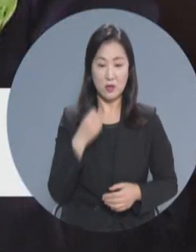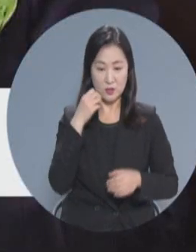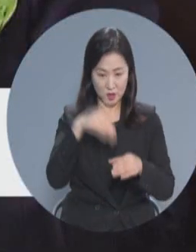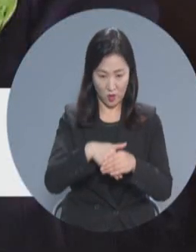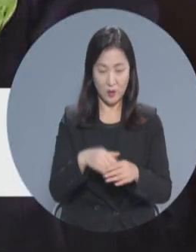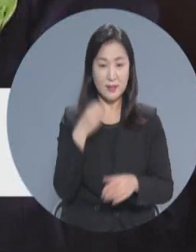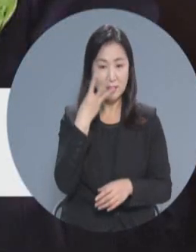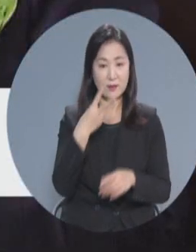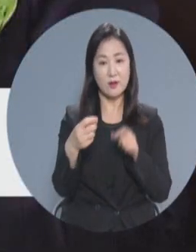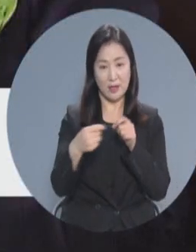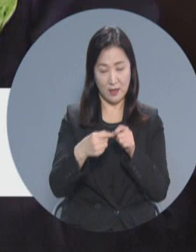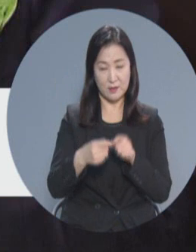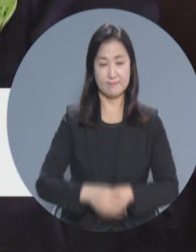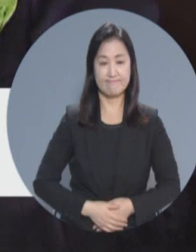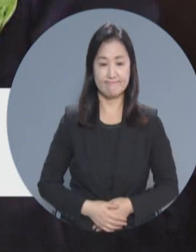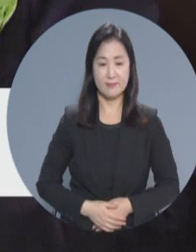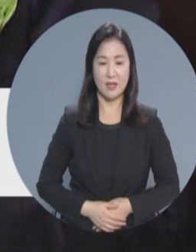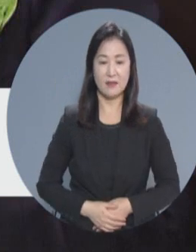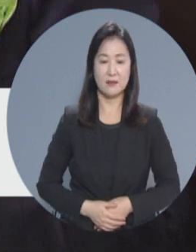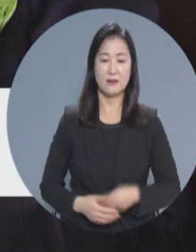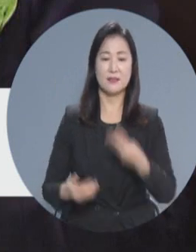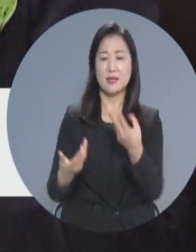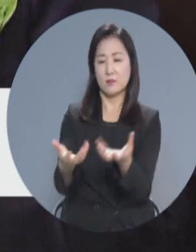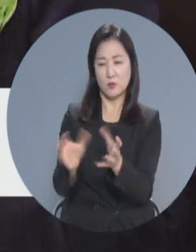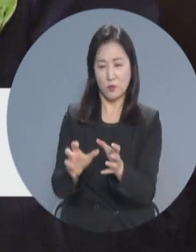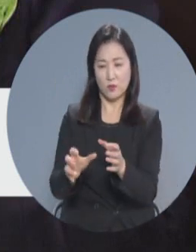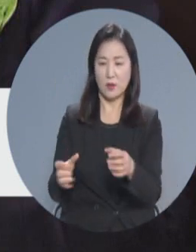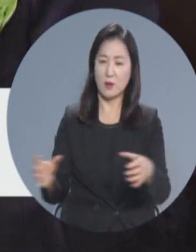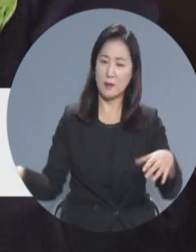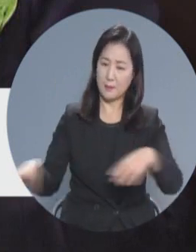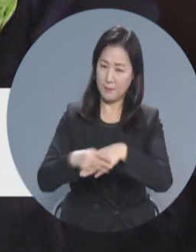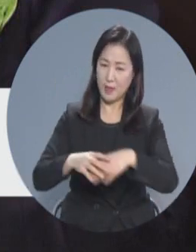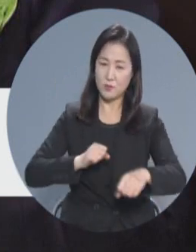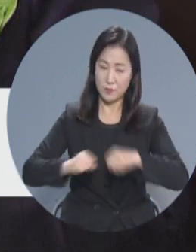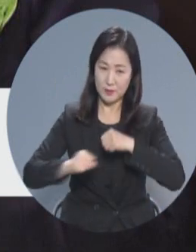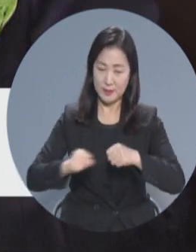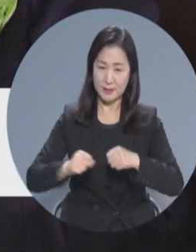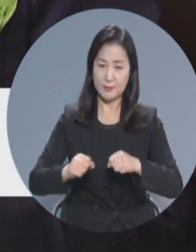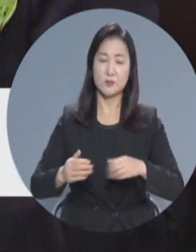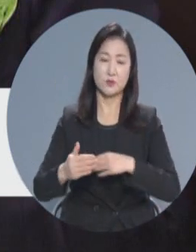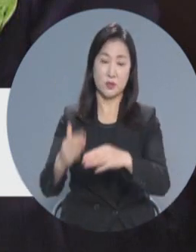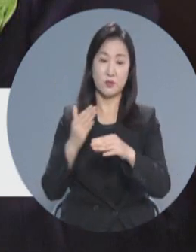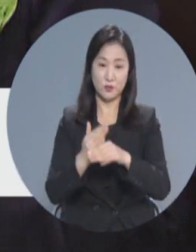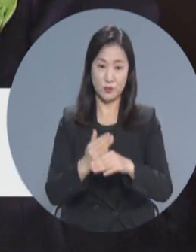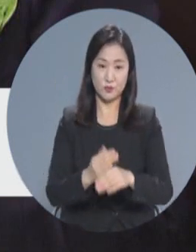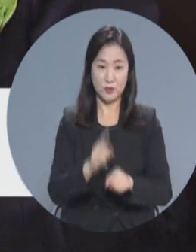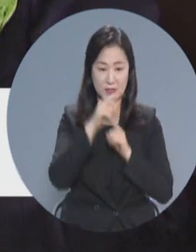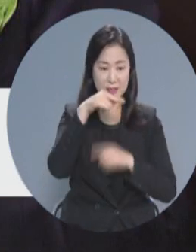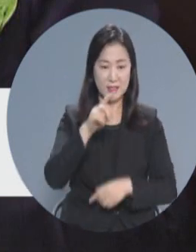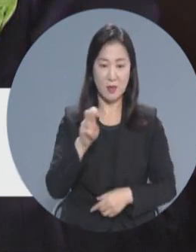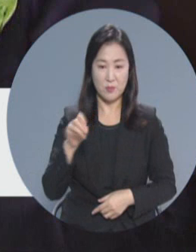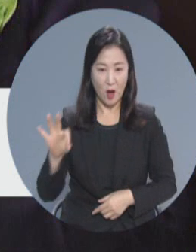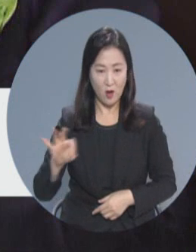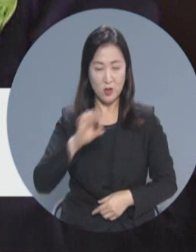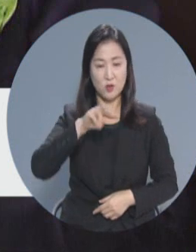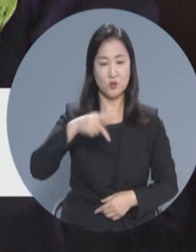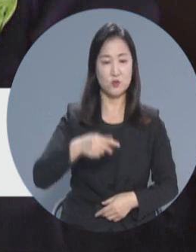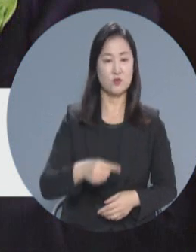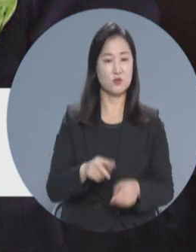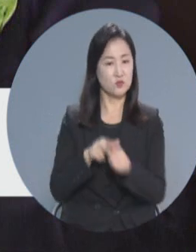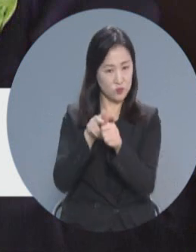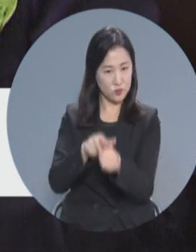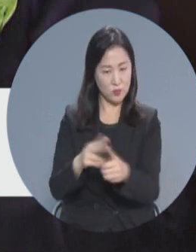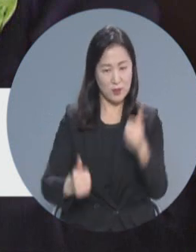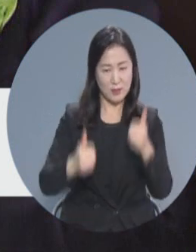앞으로 다가온 가운데 제3지대 공조 움직임이 활발해지고 있습니다. 이재명, 윤석열 두 후보의 대결이